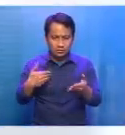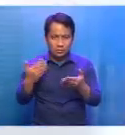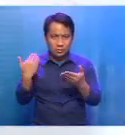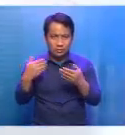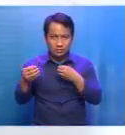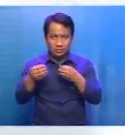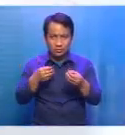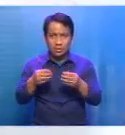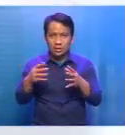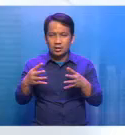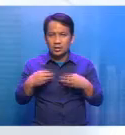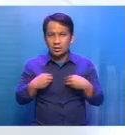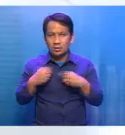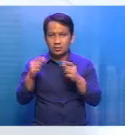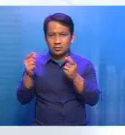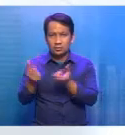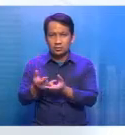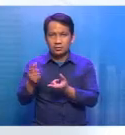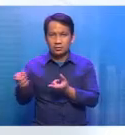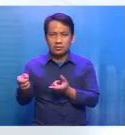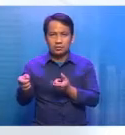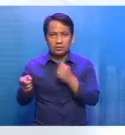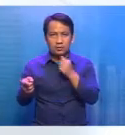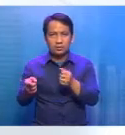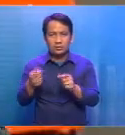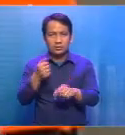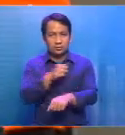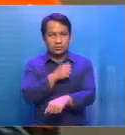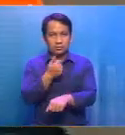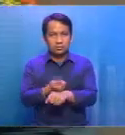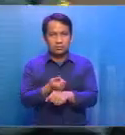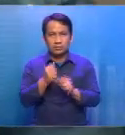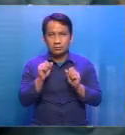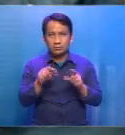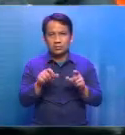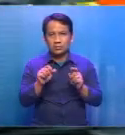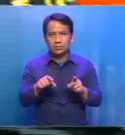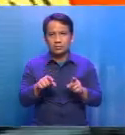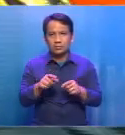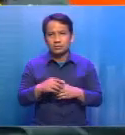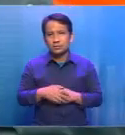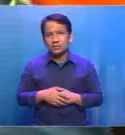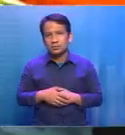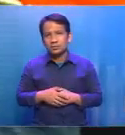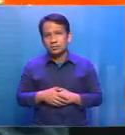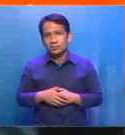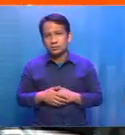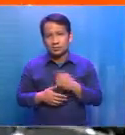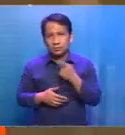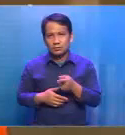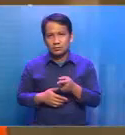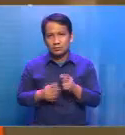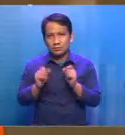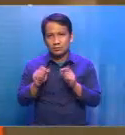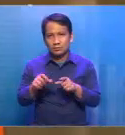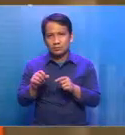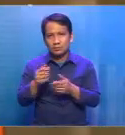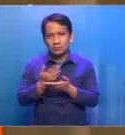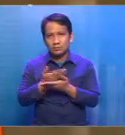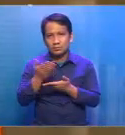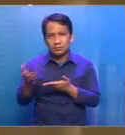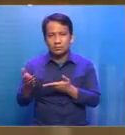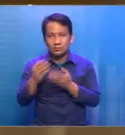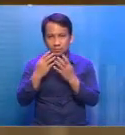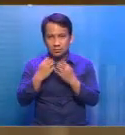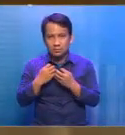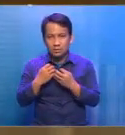operation. Aminado naman ang mga nahuli na hindi sila otorisadong magbenta ng mga gamot. Ang ginagawa po namin is binibili po namin ng